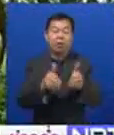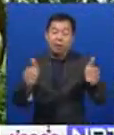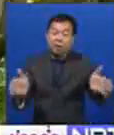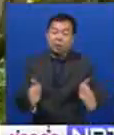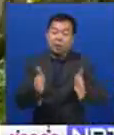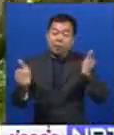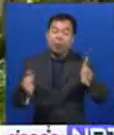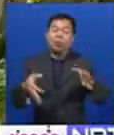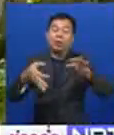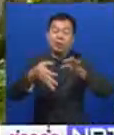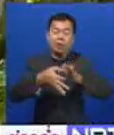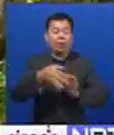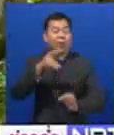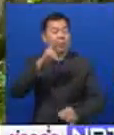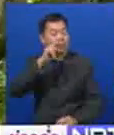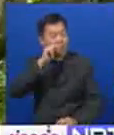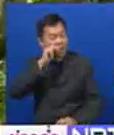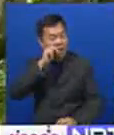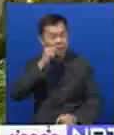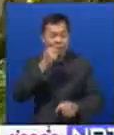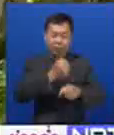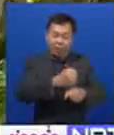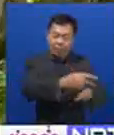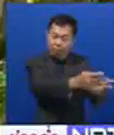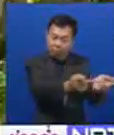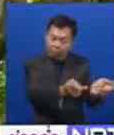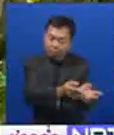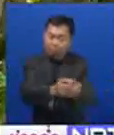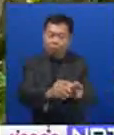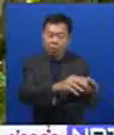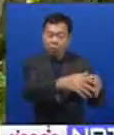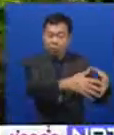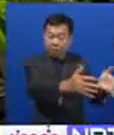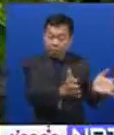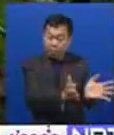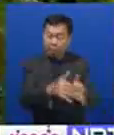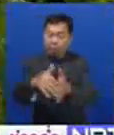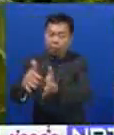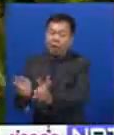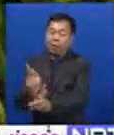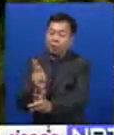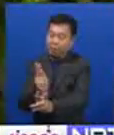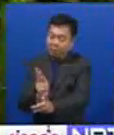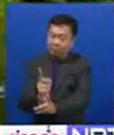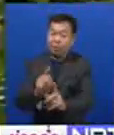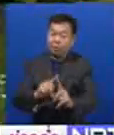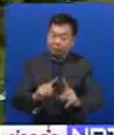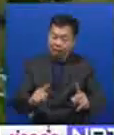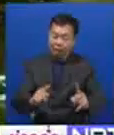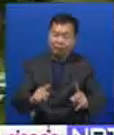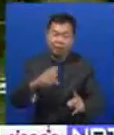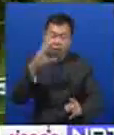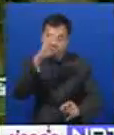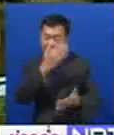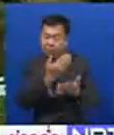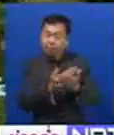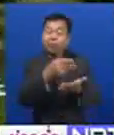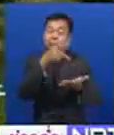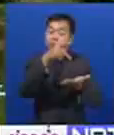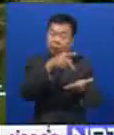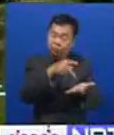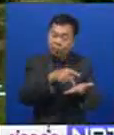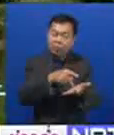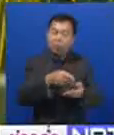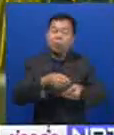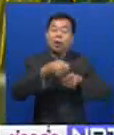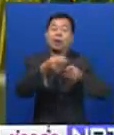น้ำไม่ว่าจะเป็นการทำแก้มลิงหรือแหล่งน้ำในพื้นที่การเกษตรการหาแหล่งเงินกู้กรณีที่เกษตรกรต้องการเปลี่ยนรูปแบ